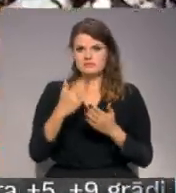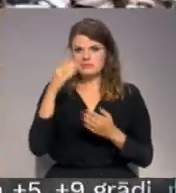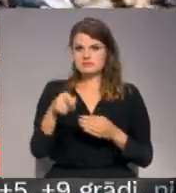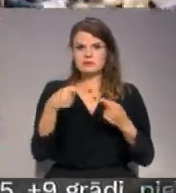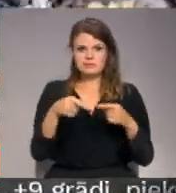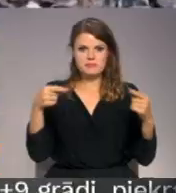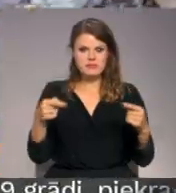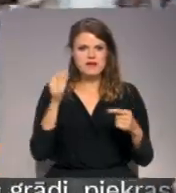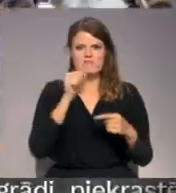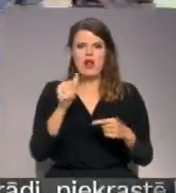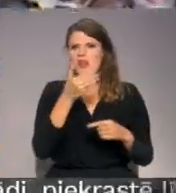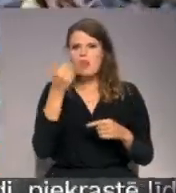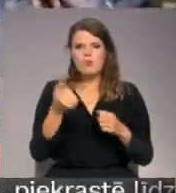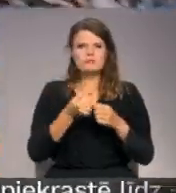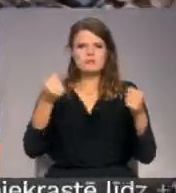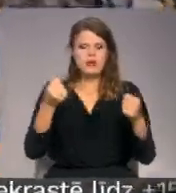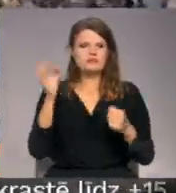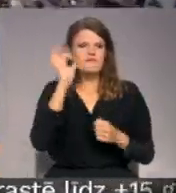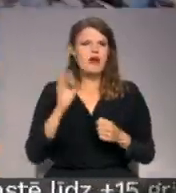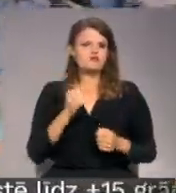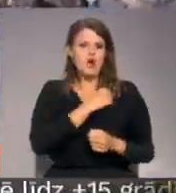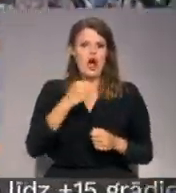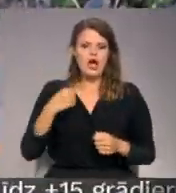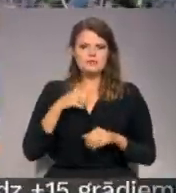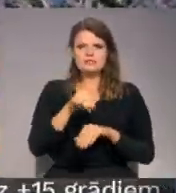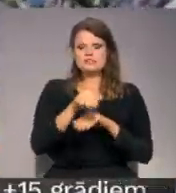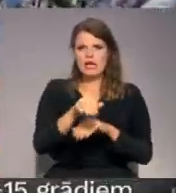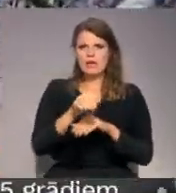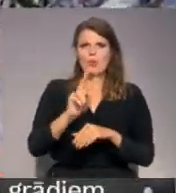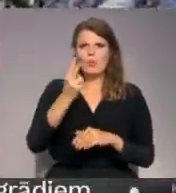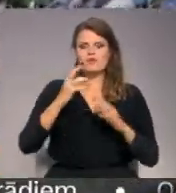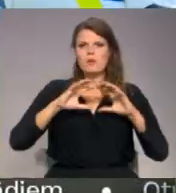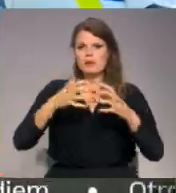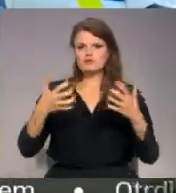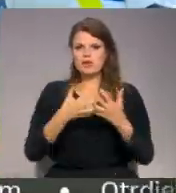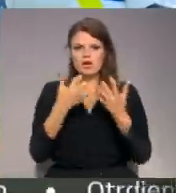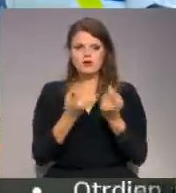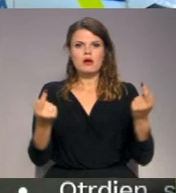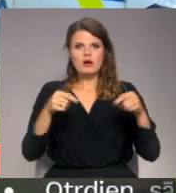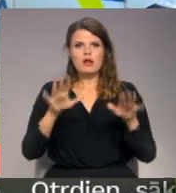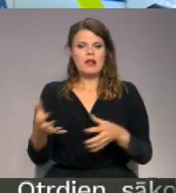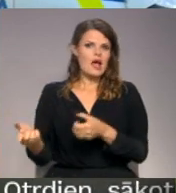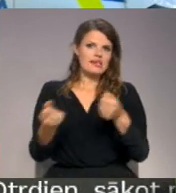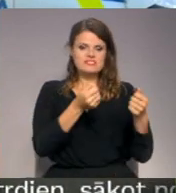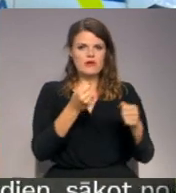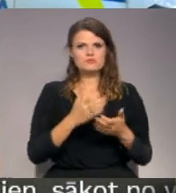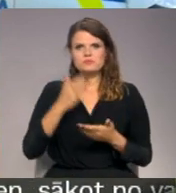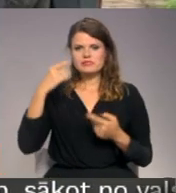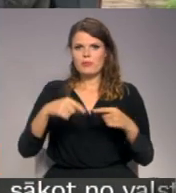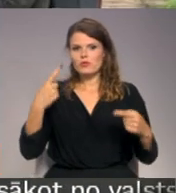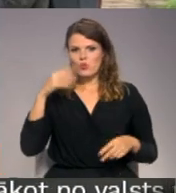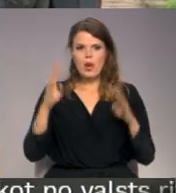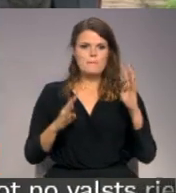priekšmets nesprādzis vācu artilērijas lādiņš, kas saglabājies no otrā pasaules kara laika. Lai iznestu bīstamo priekšmetu no